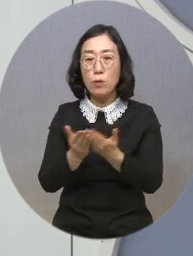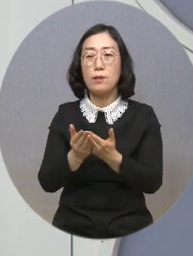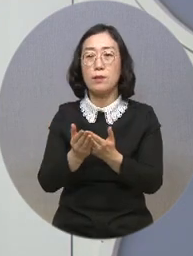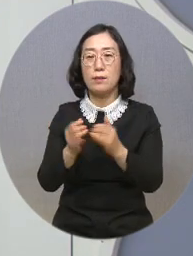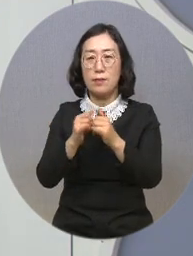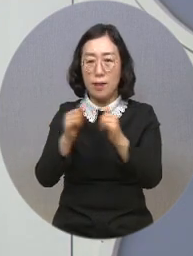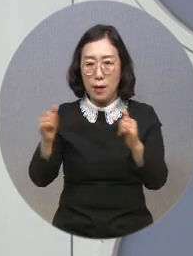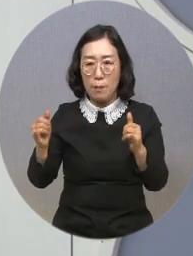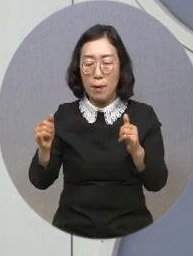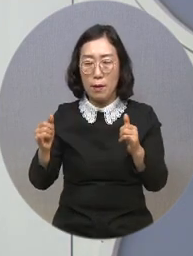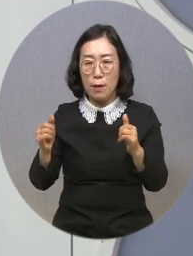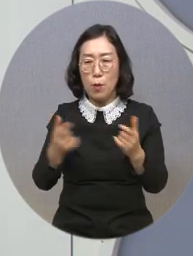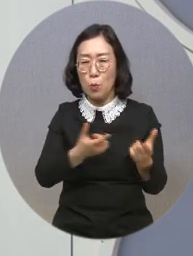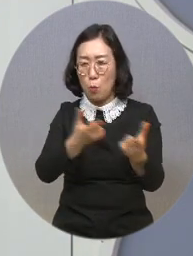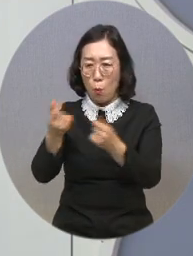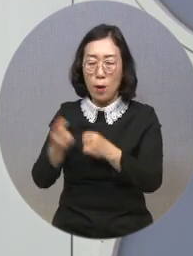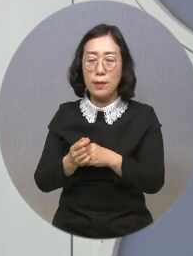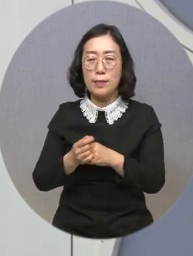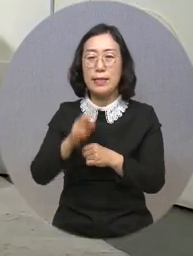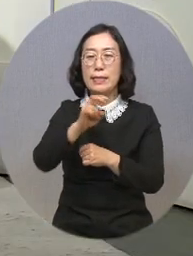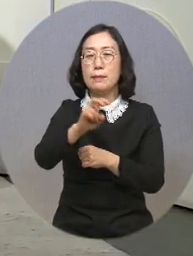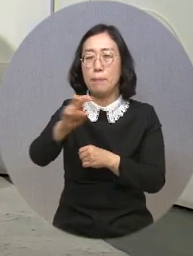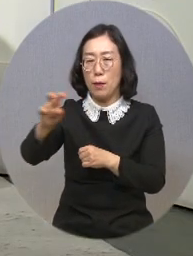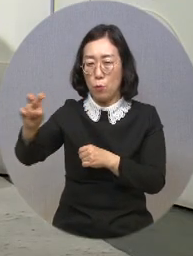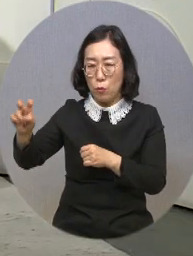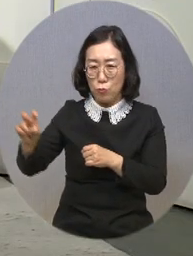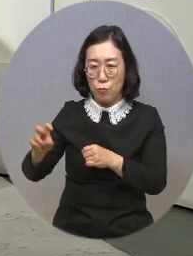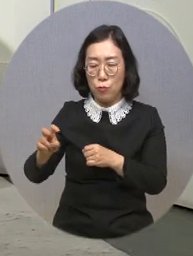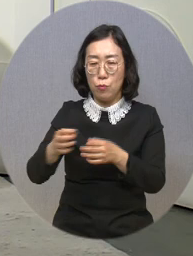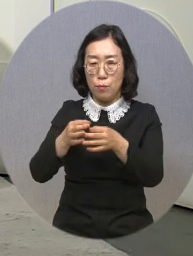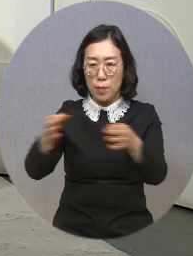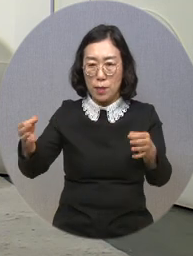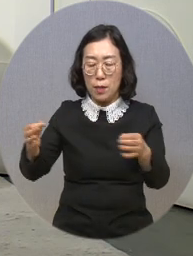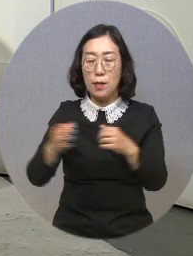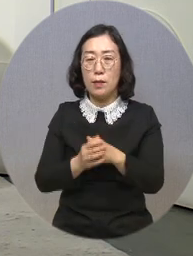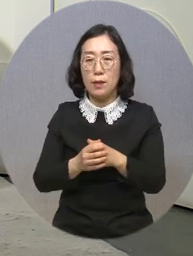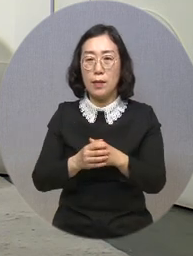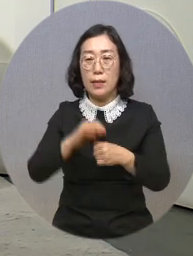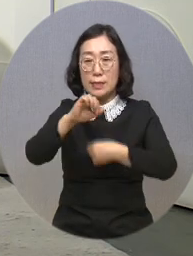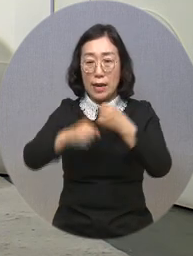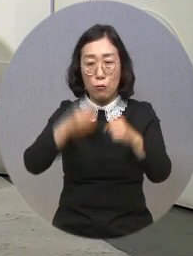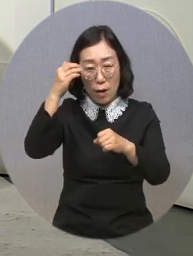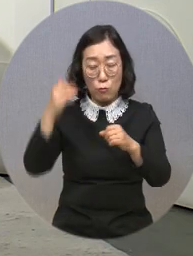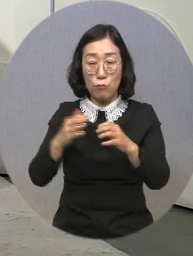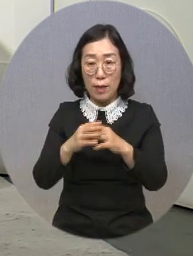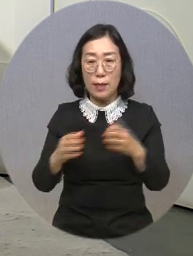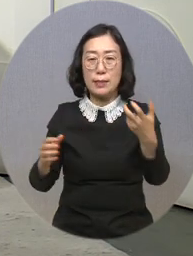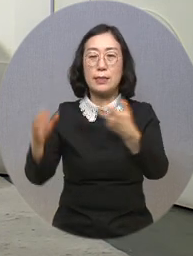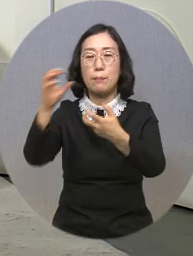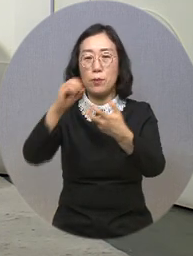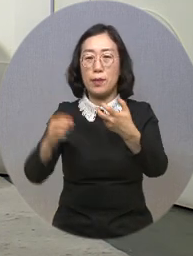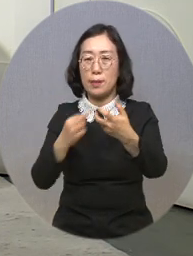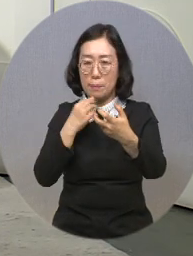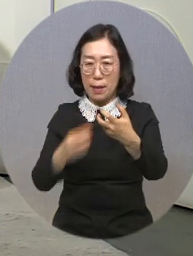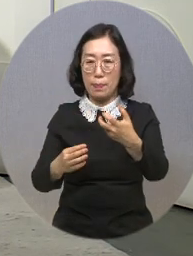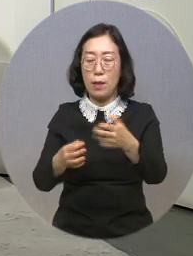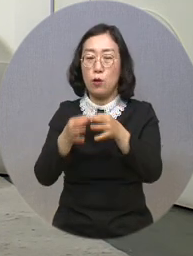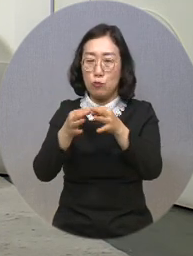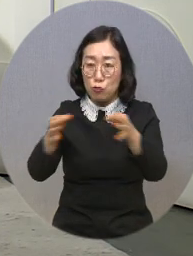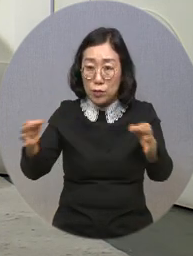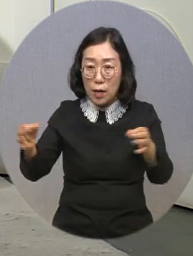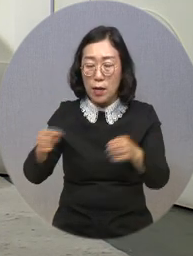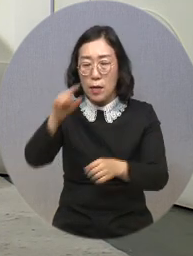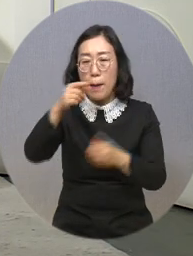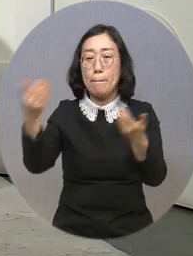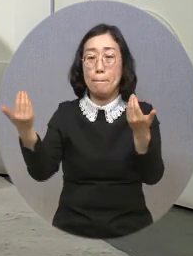줘야 된다는 게 당론이었어요. 네. 그런데 이제 국민의힘 그때 자유한국당은 70%만 주는 게 당론이어서 이게